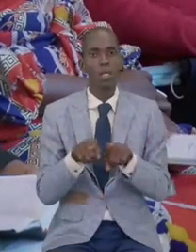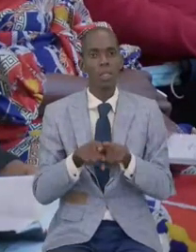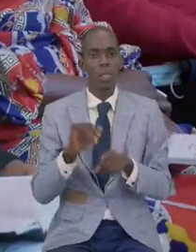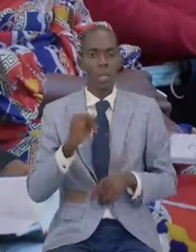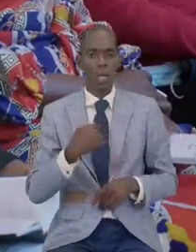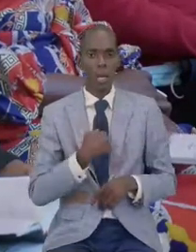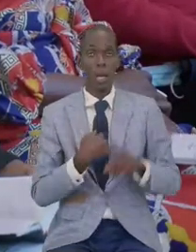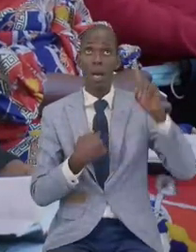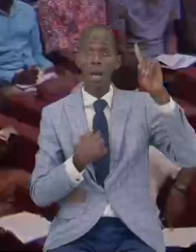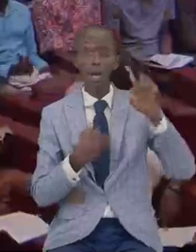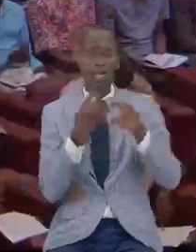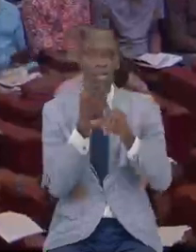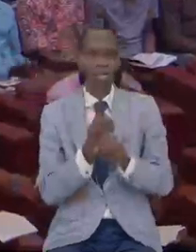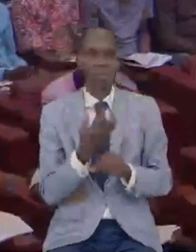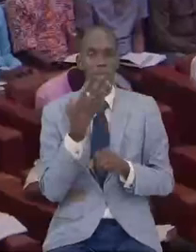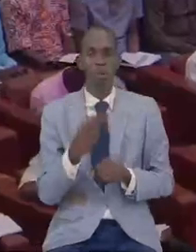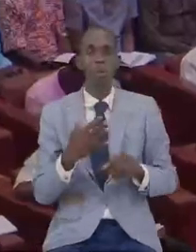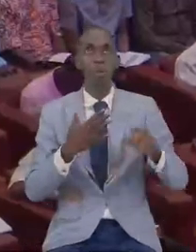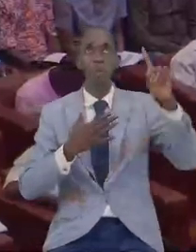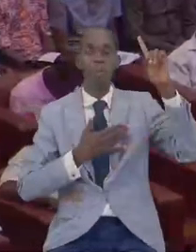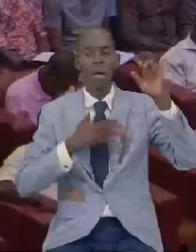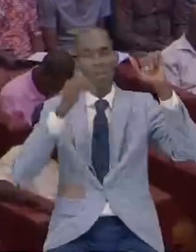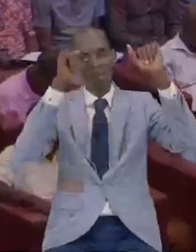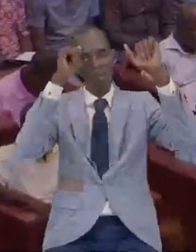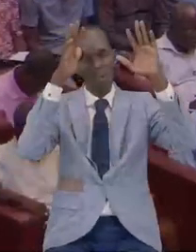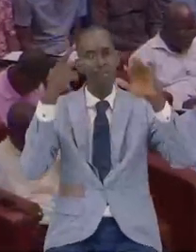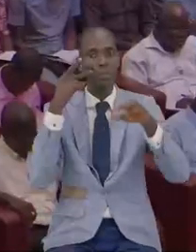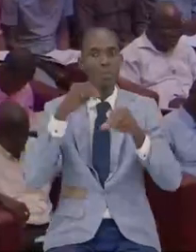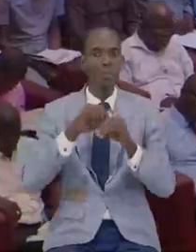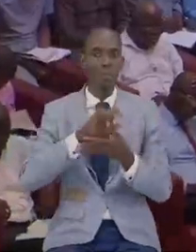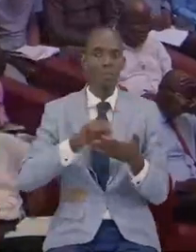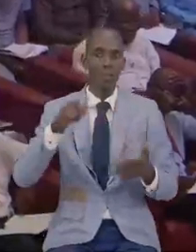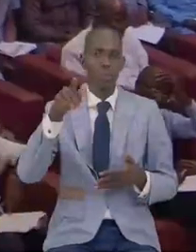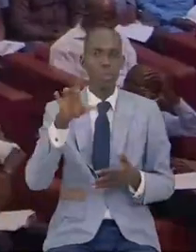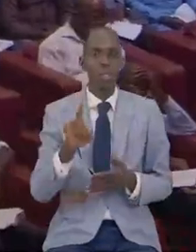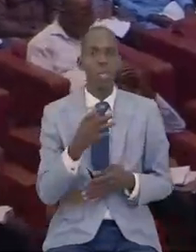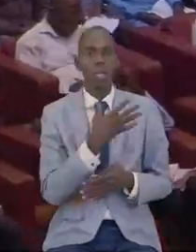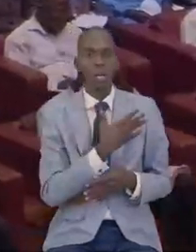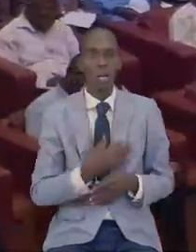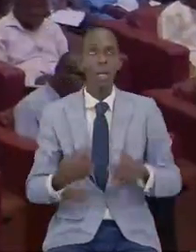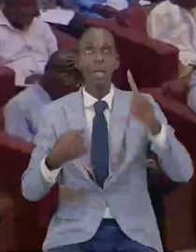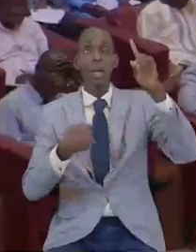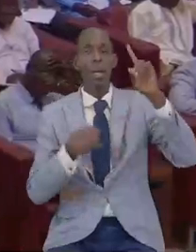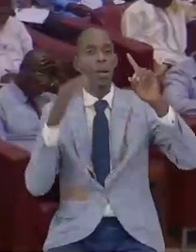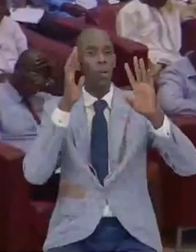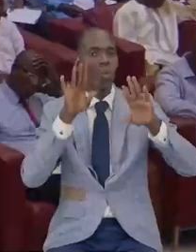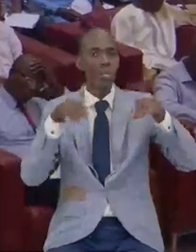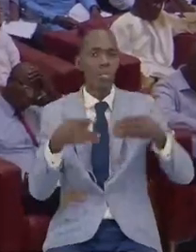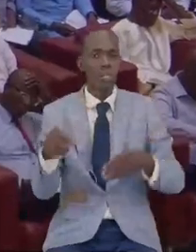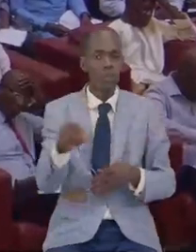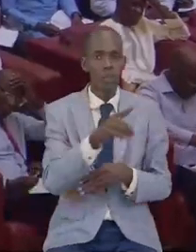reçu le pouvoir de mon Père. Verset 28. Et je lui